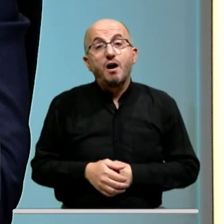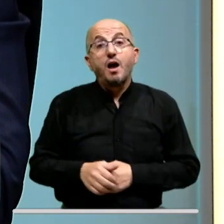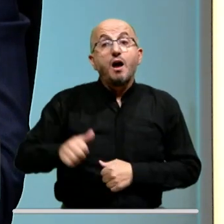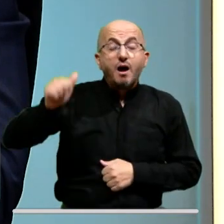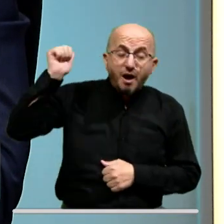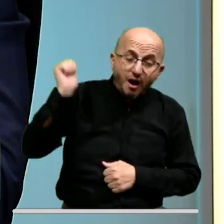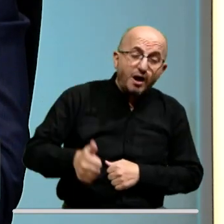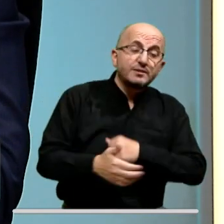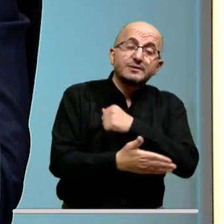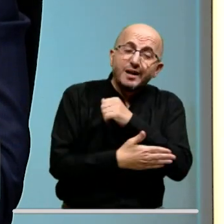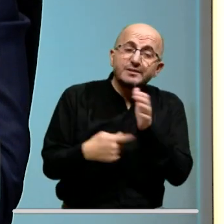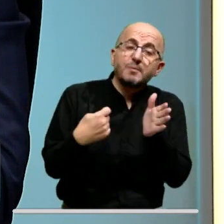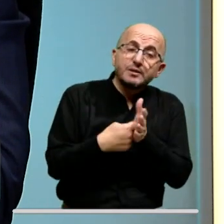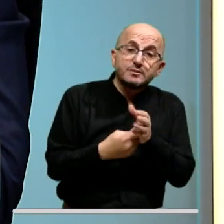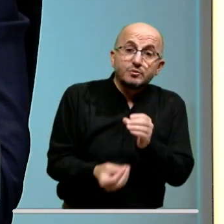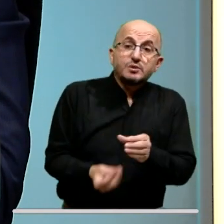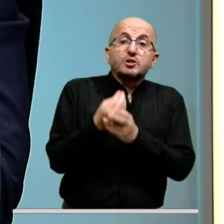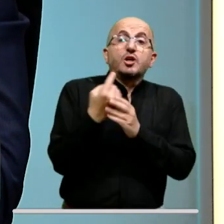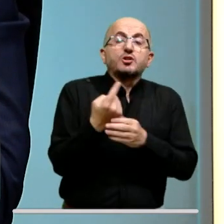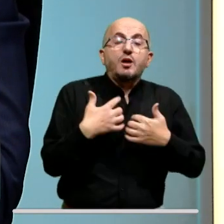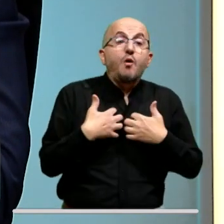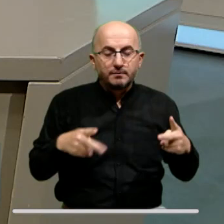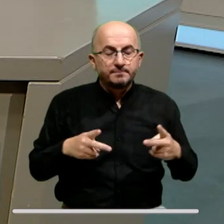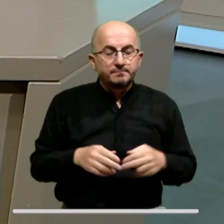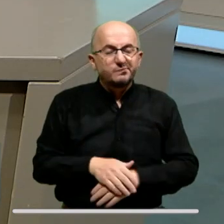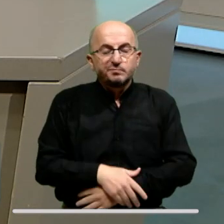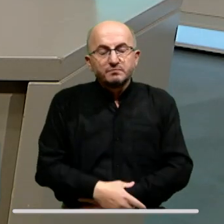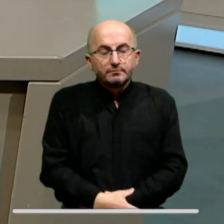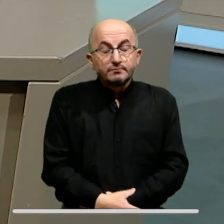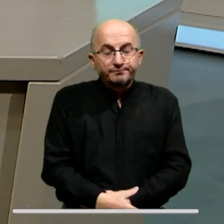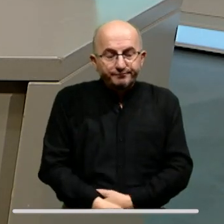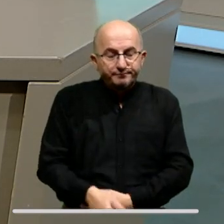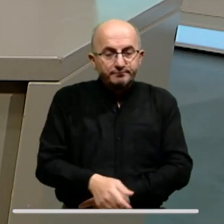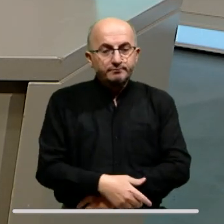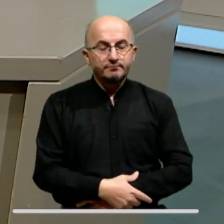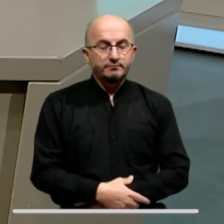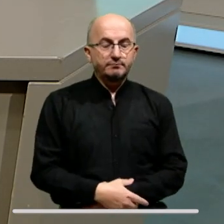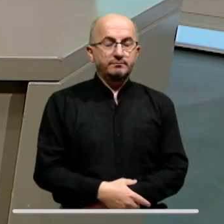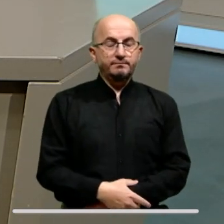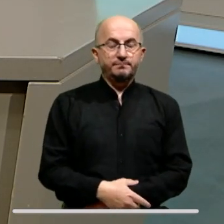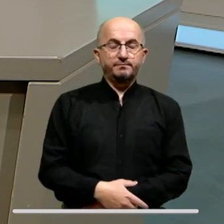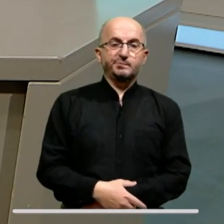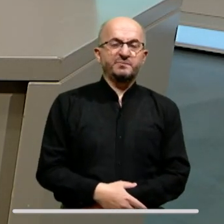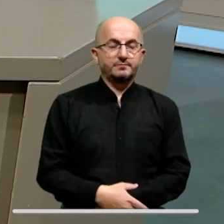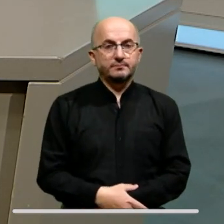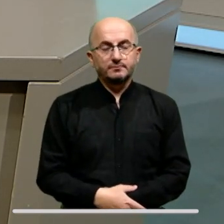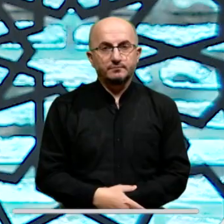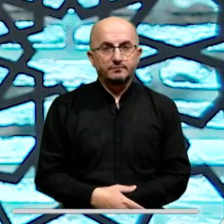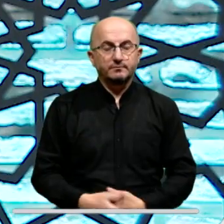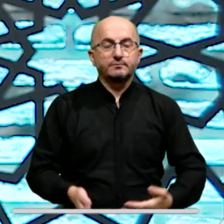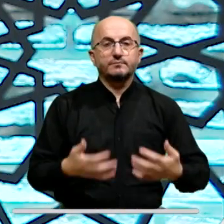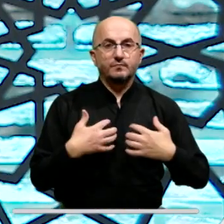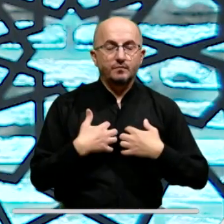adına ortaya çıkan şeye güvenmemesi gerekiyor. Azami derecede dikkat edip ona göre karar vermek en doğrusu. Güvenilir